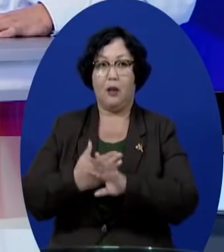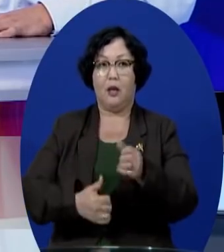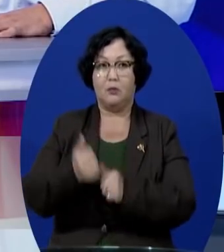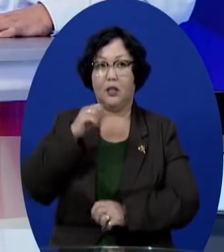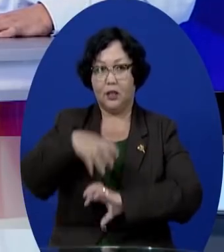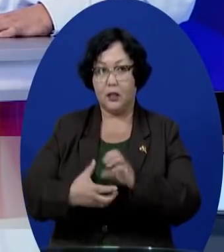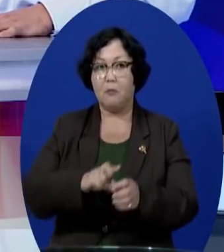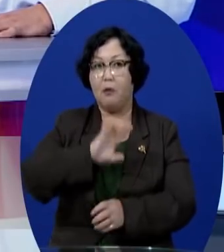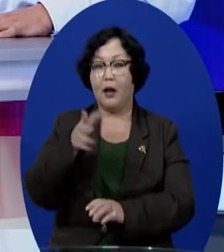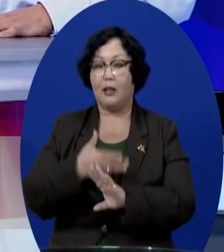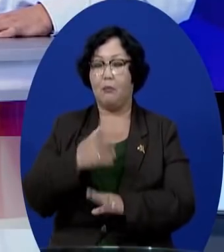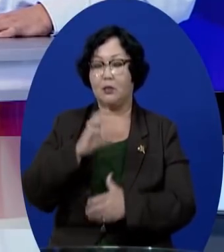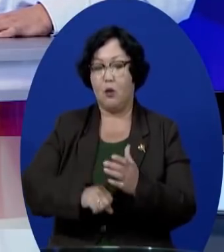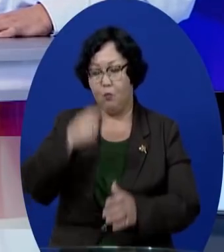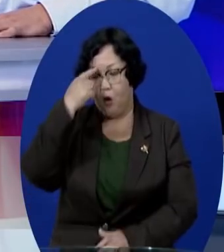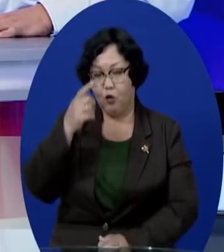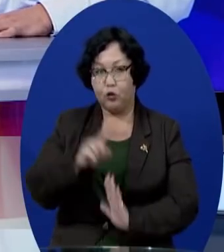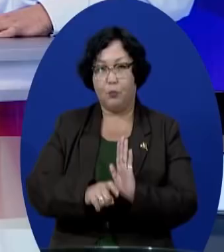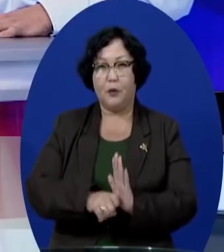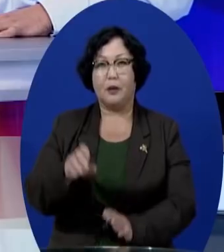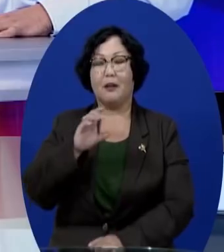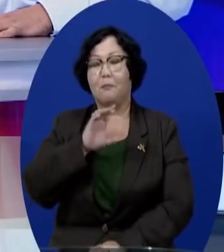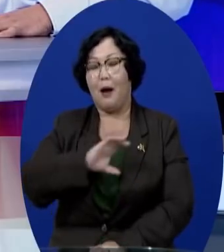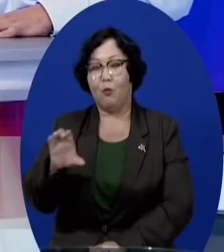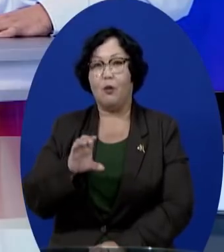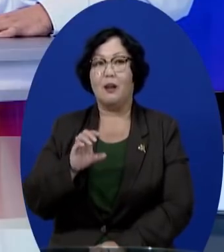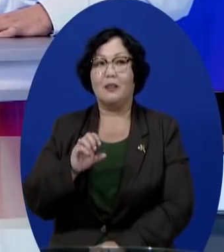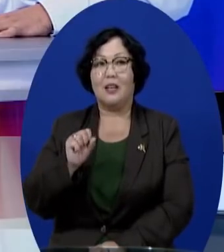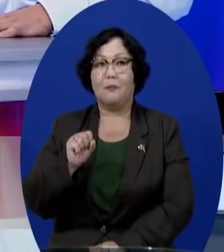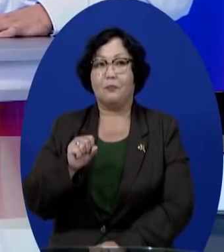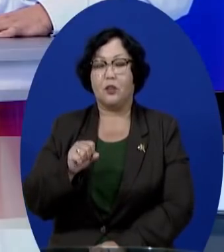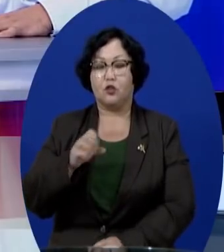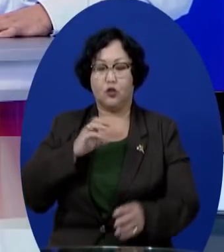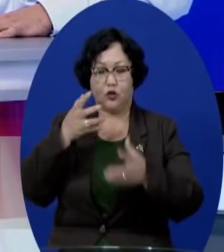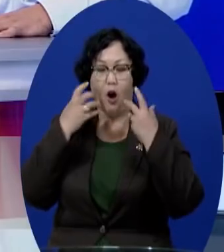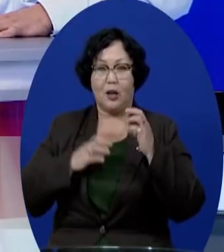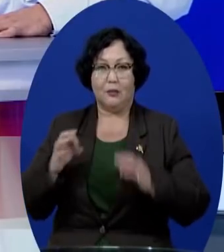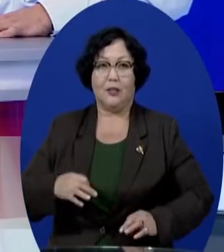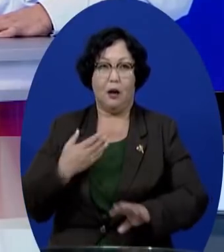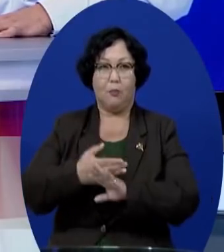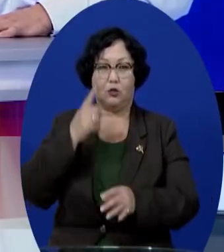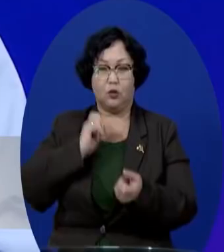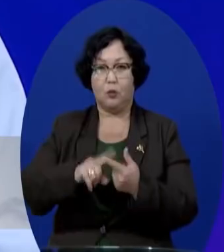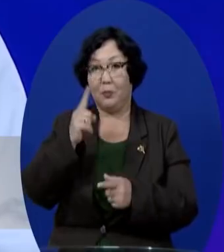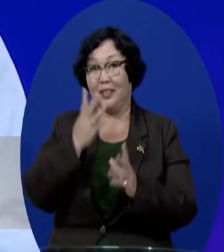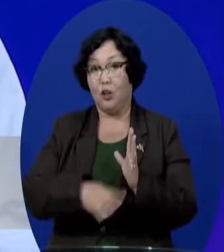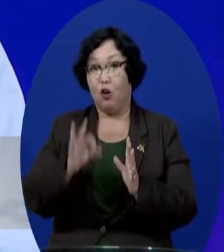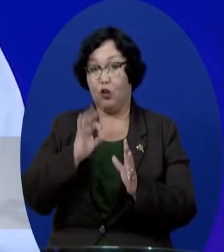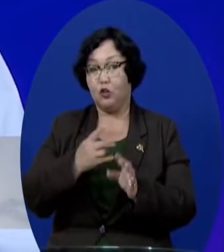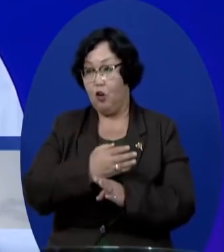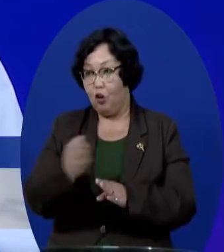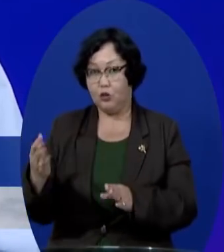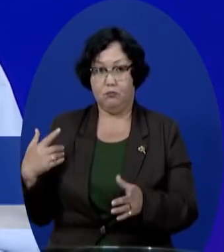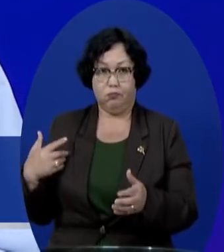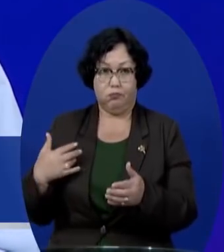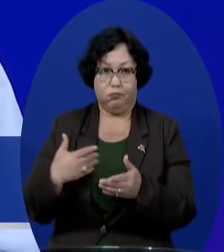хамгаалалт сангийн Монгол дахь хөтөлбөрийн газар Алтай соёны бүс нутагт цогор ирвсийн хамгаалалаар 1990-ийн оноос хойш ажиллаж байна. Тэгэхээр энэ хугацаанд бол маш